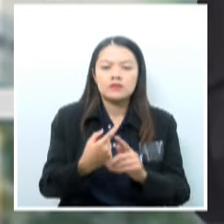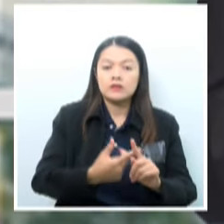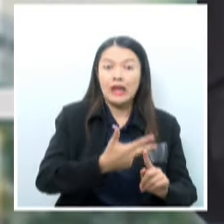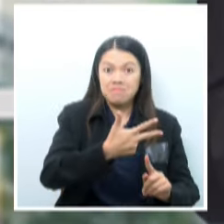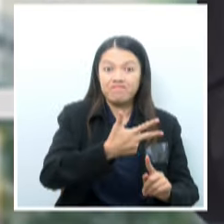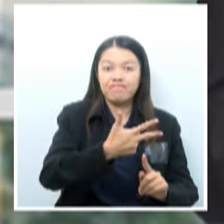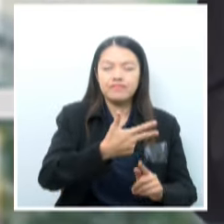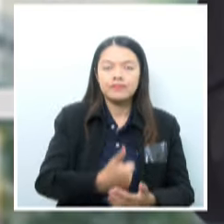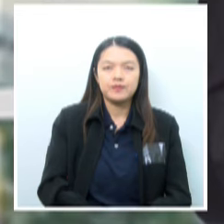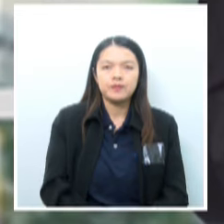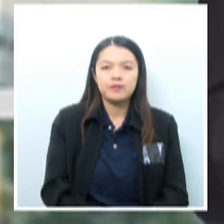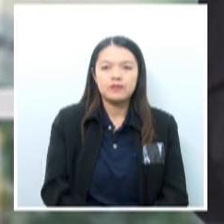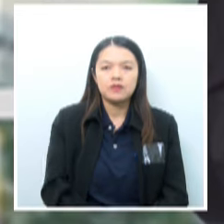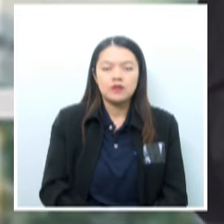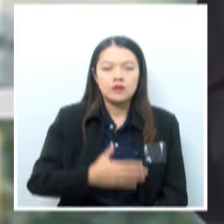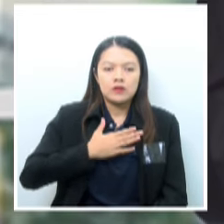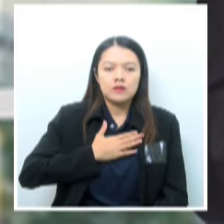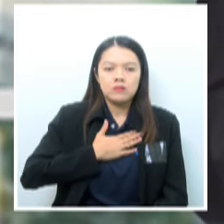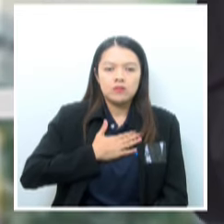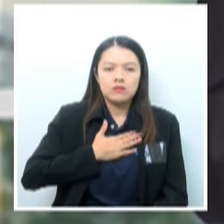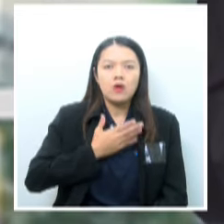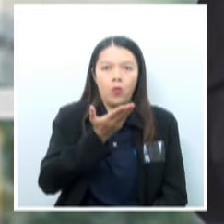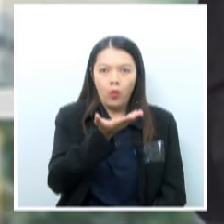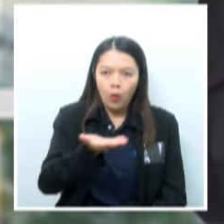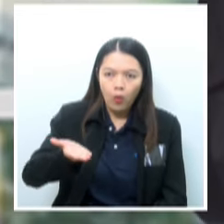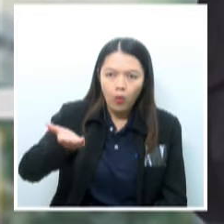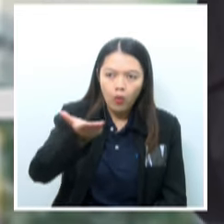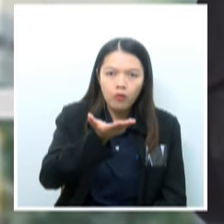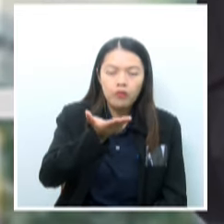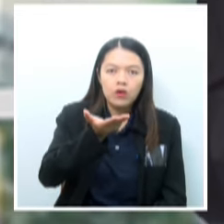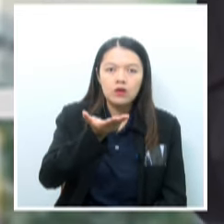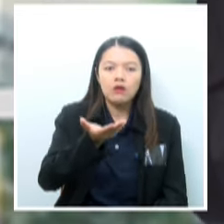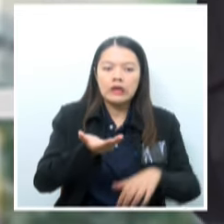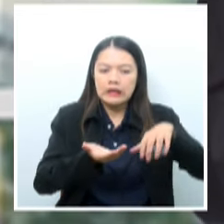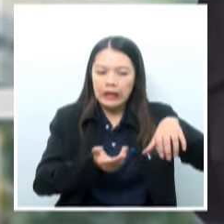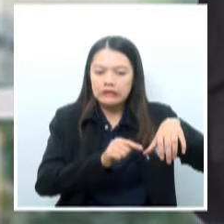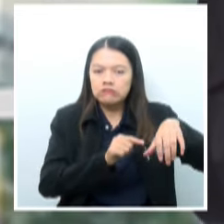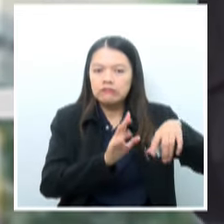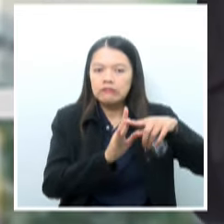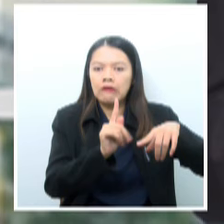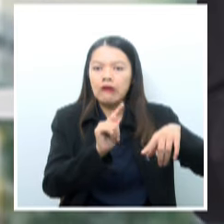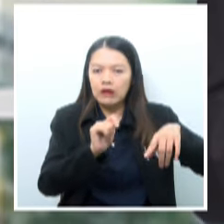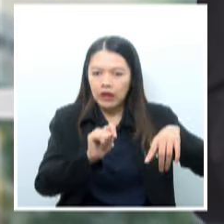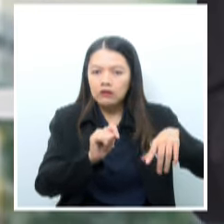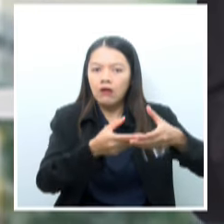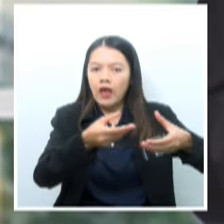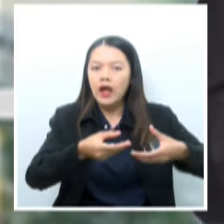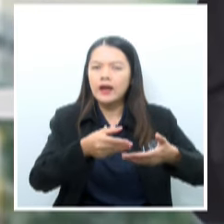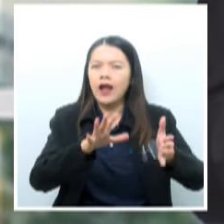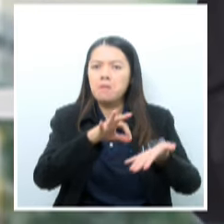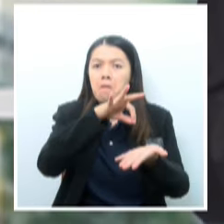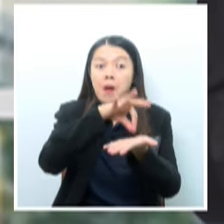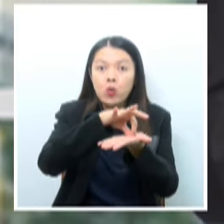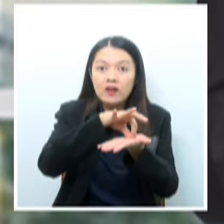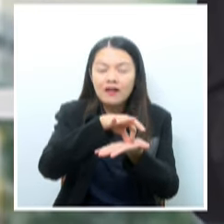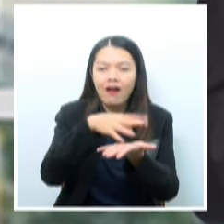าและเราก็ขอให้ทางเขตนะครับได้รายงานในระบบปักหมุดส